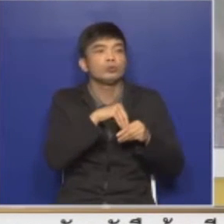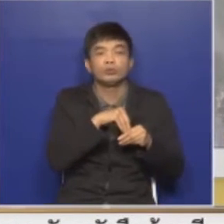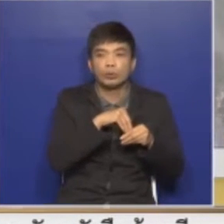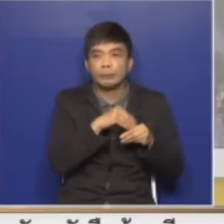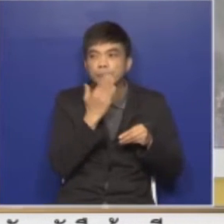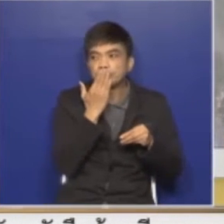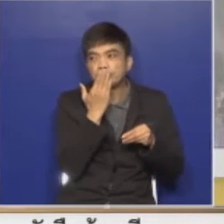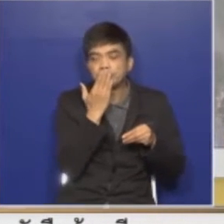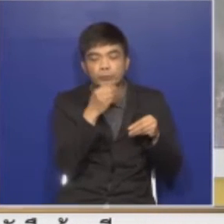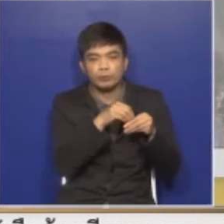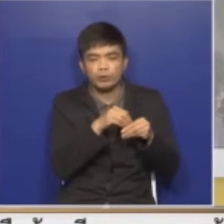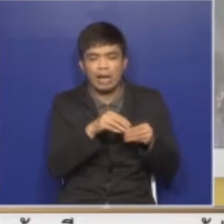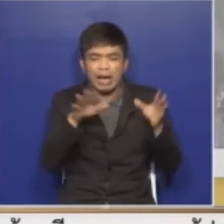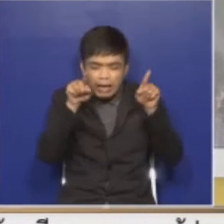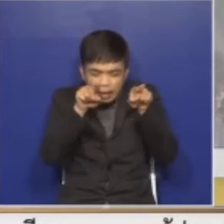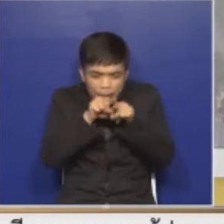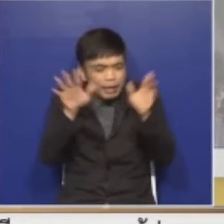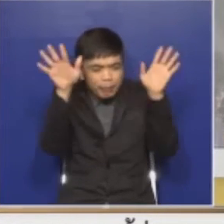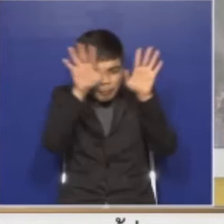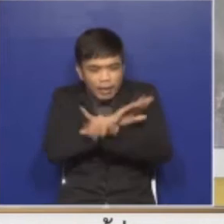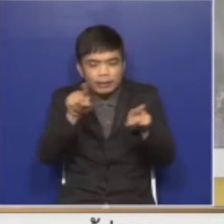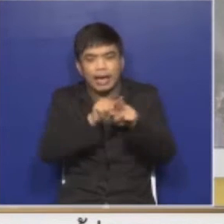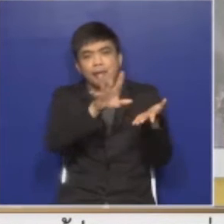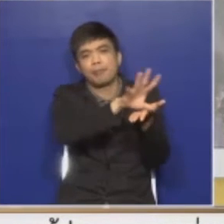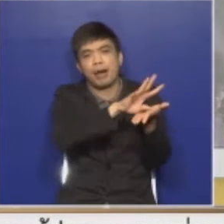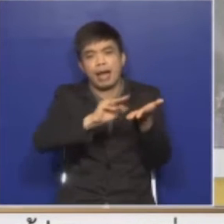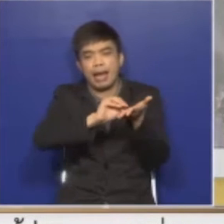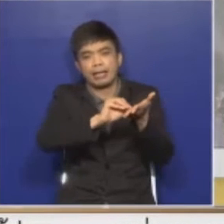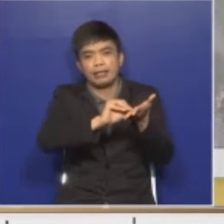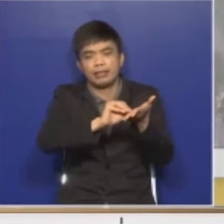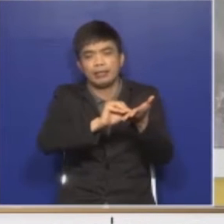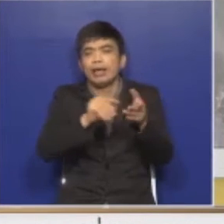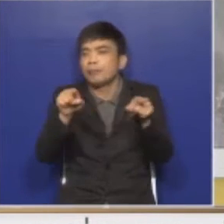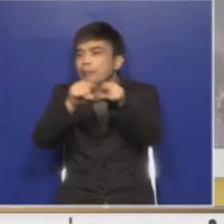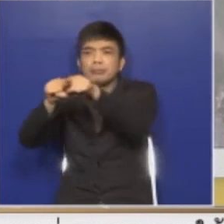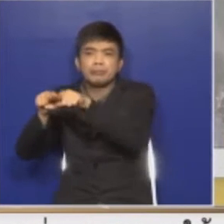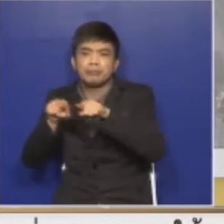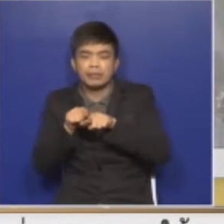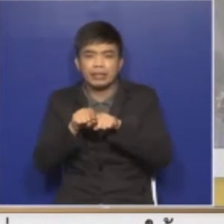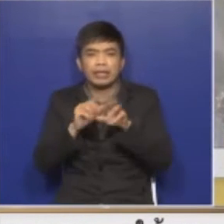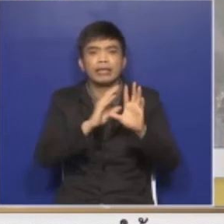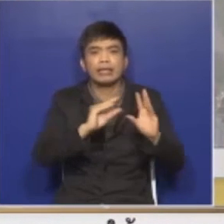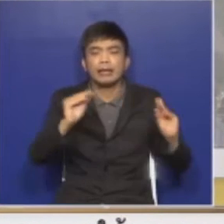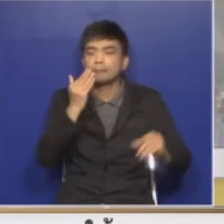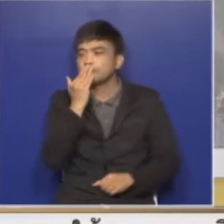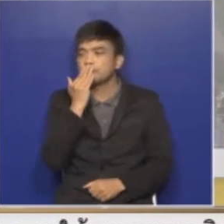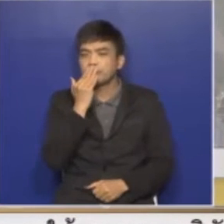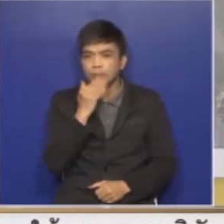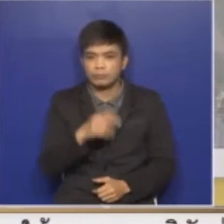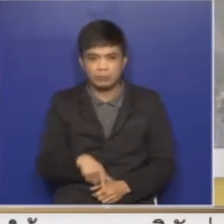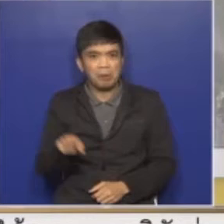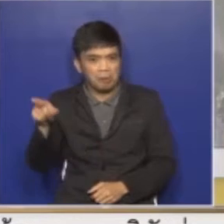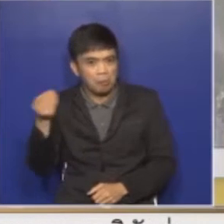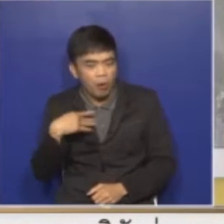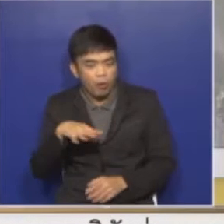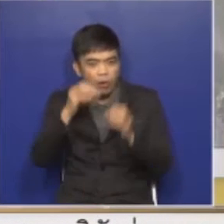ทางการศึกษามหาลัยทั่วไปที่สำคัญก็คืออย่างที่เพื่อนสมาชิกว่านะครับ Bกรูบาอาจารย์บาง